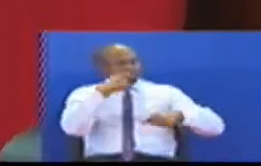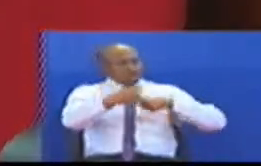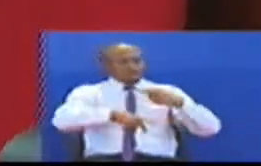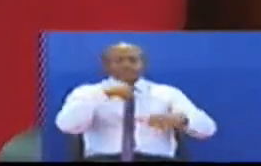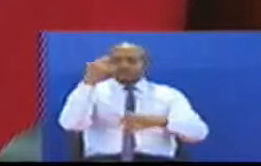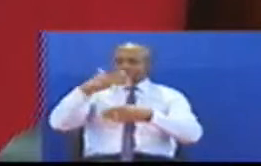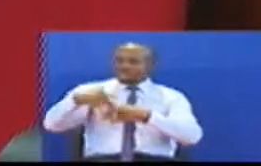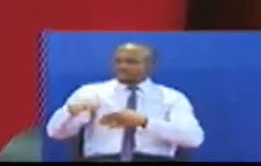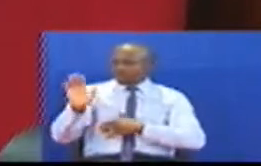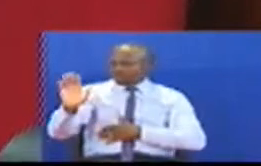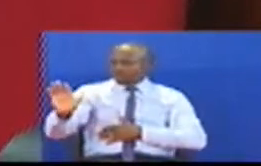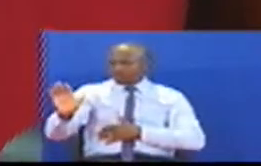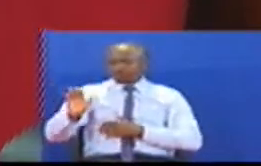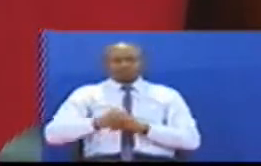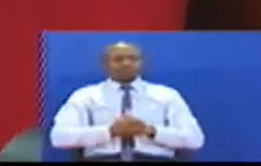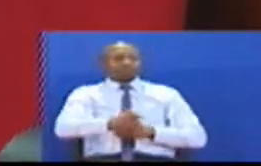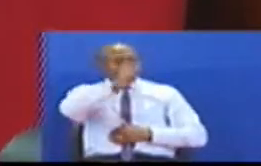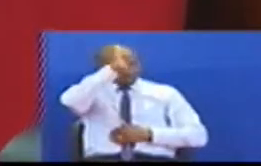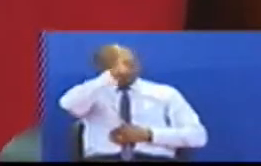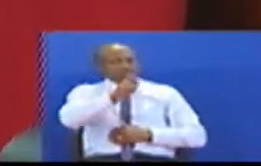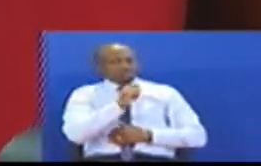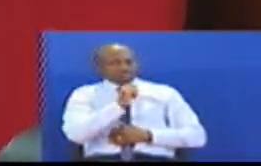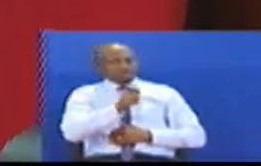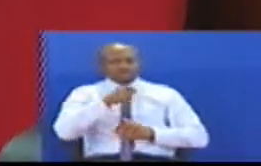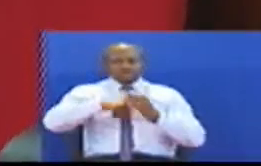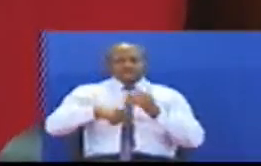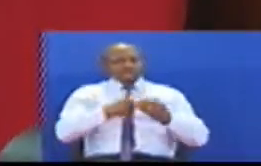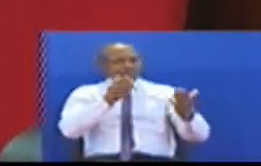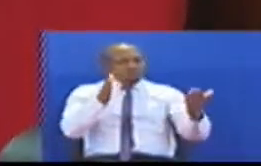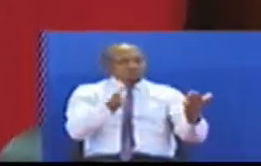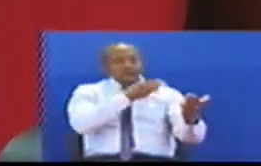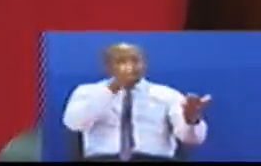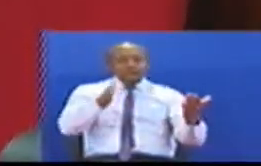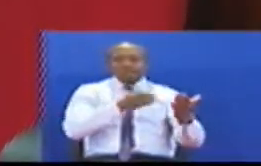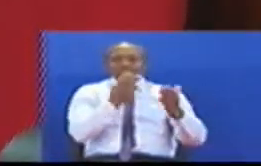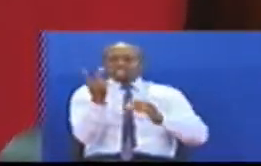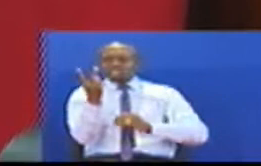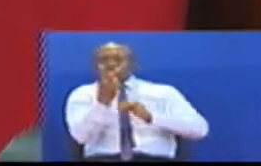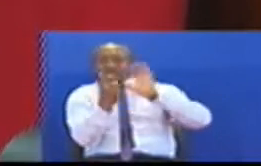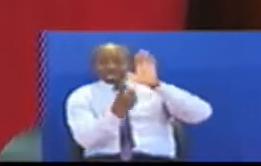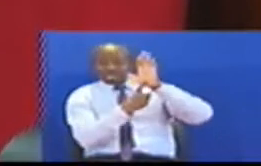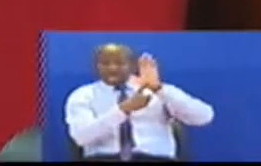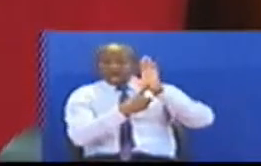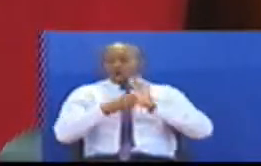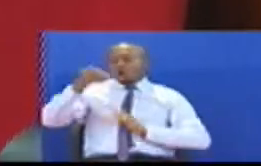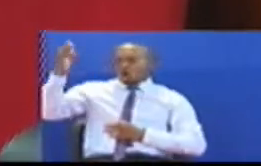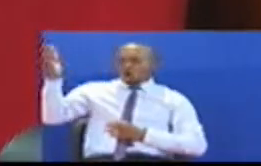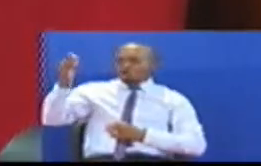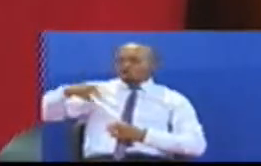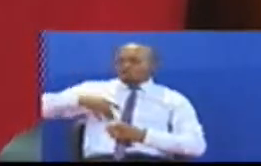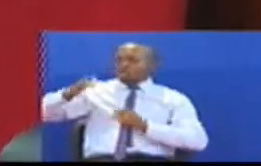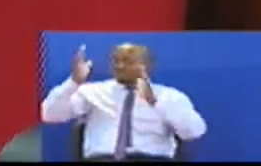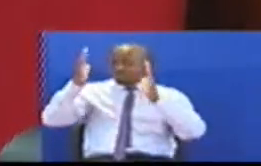zao. Mheshimiwa Spika, katika ukurasa wa 26 wa hotuba hii imezungumzia